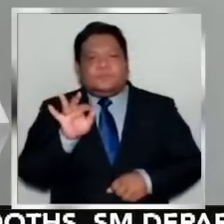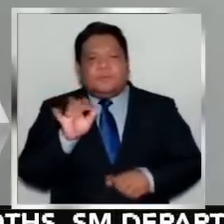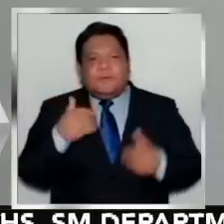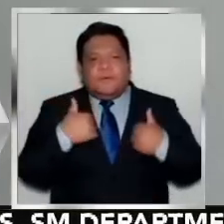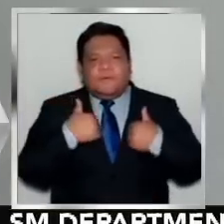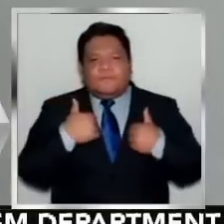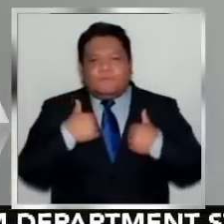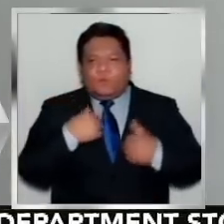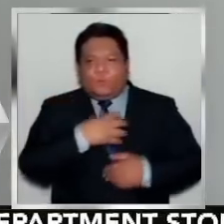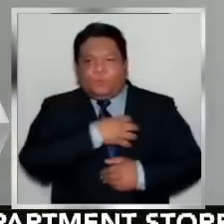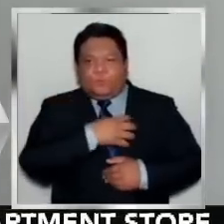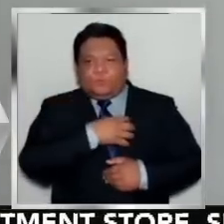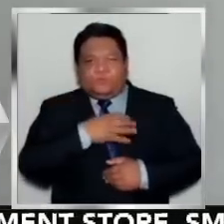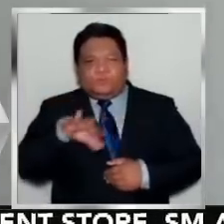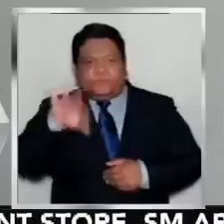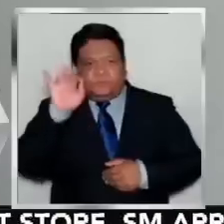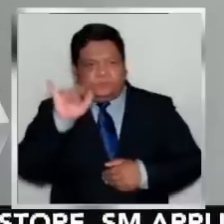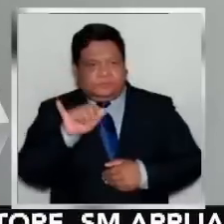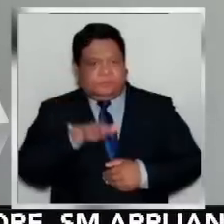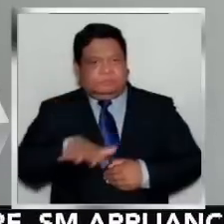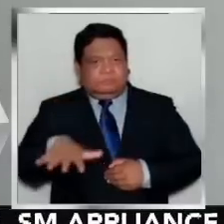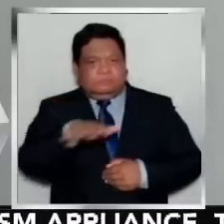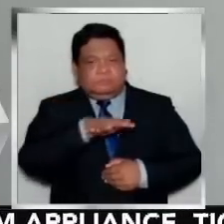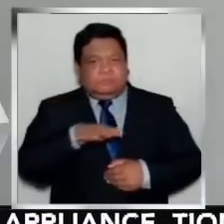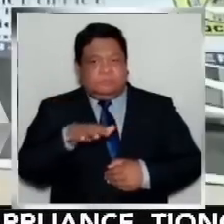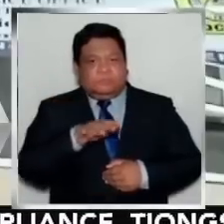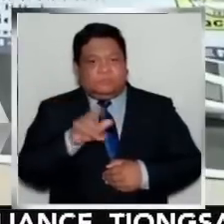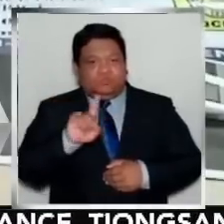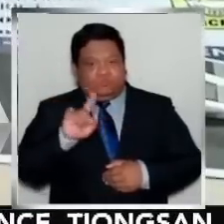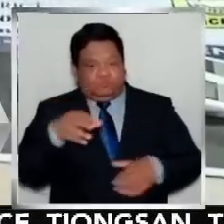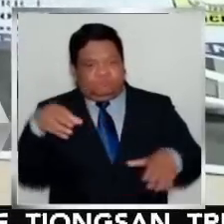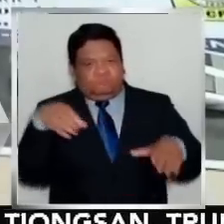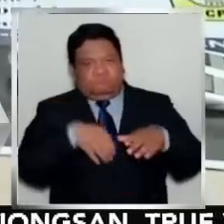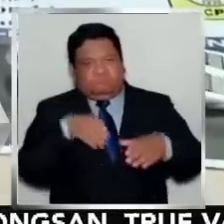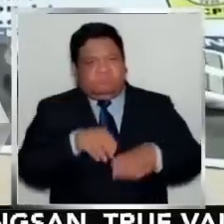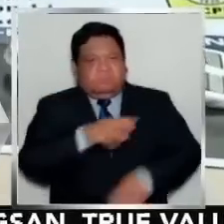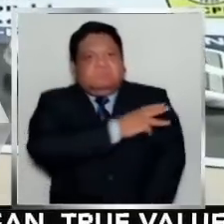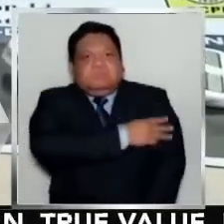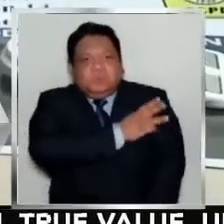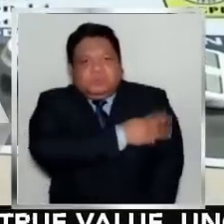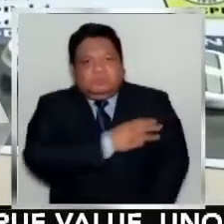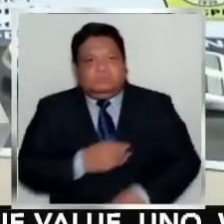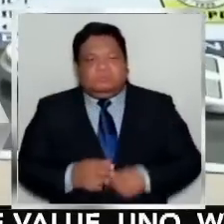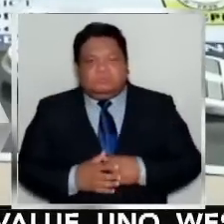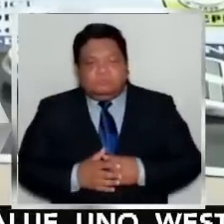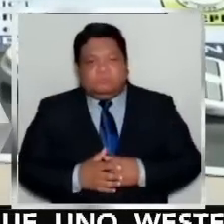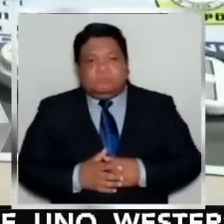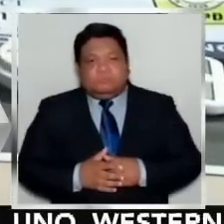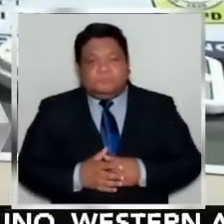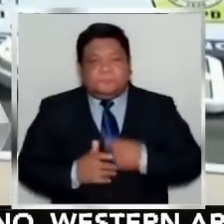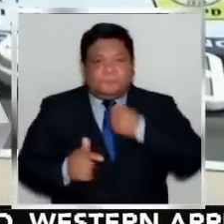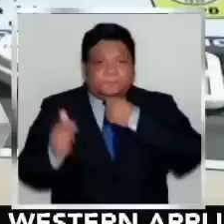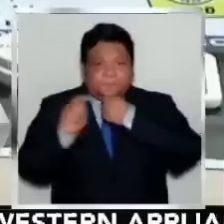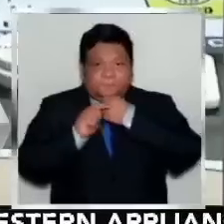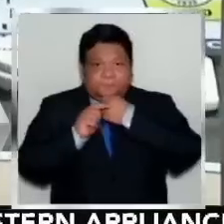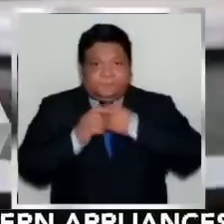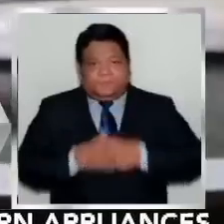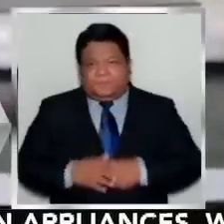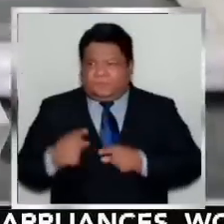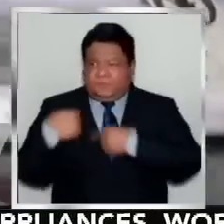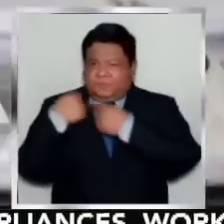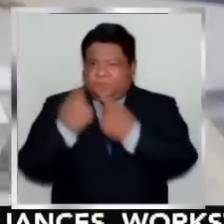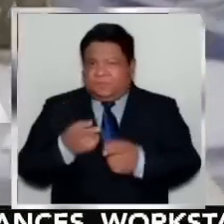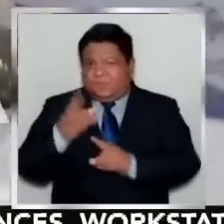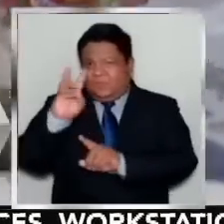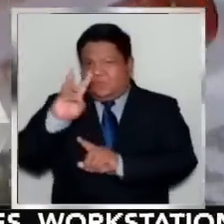itong pagre-repack nila ng marijuana. Anim na buwan na raw tinitiktikan ng mga pulis ang grupo ni Resurrection.